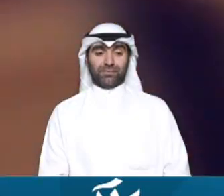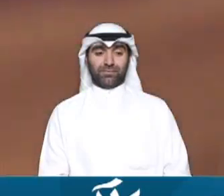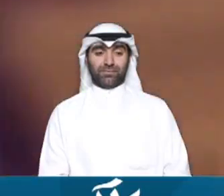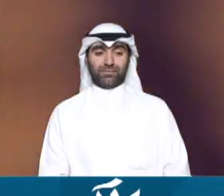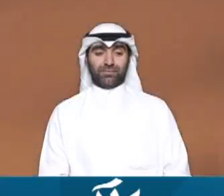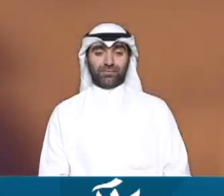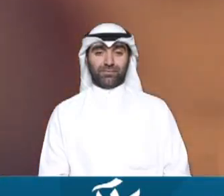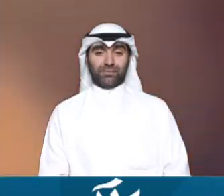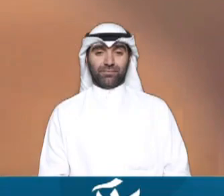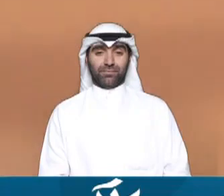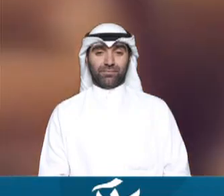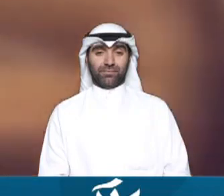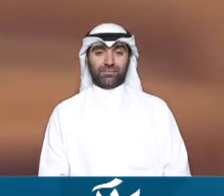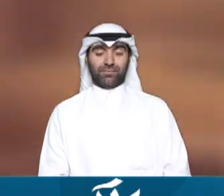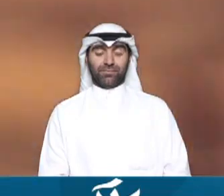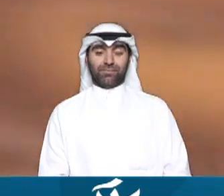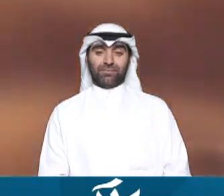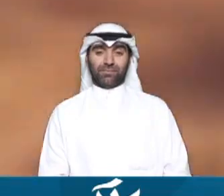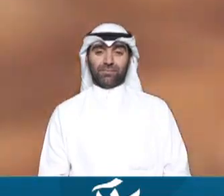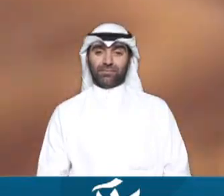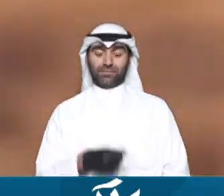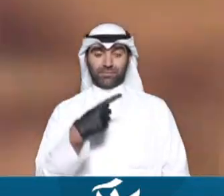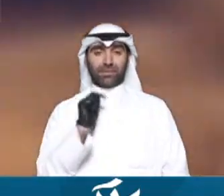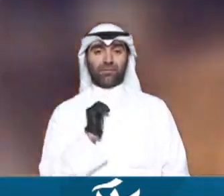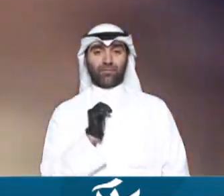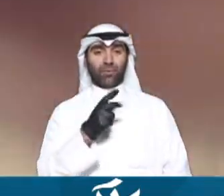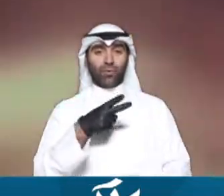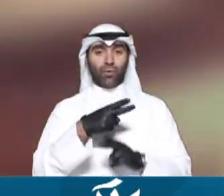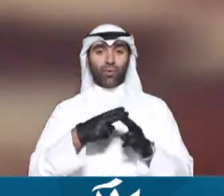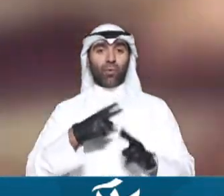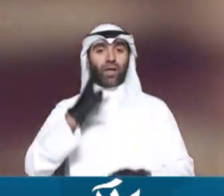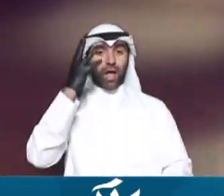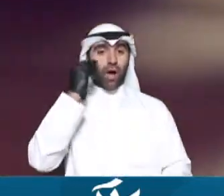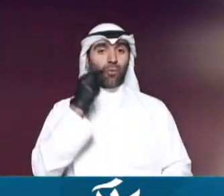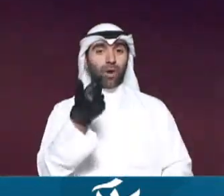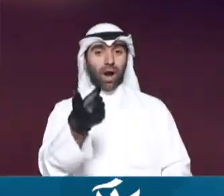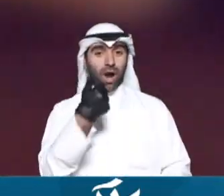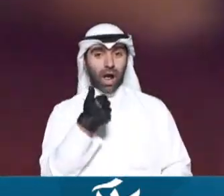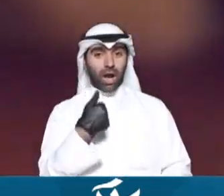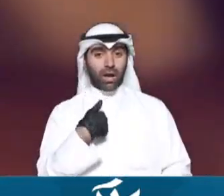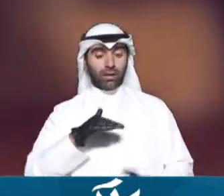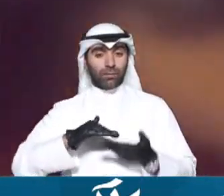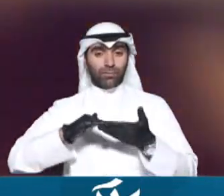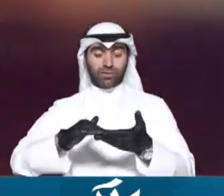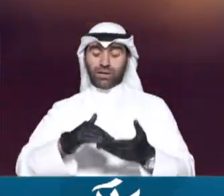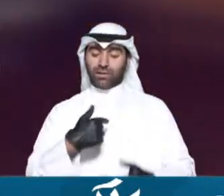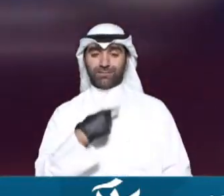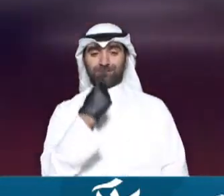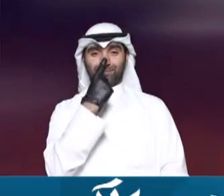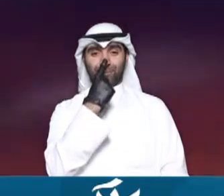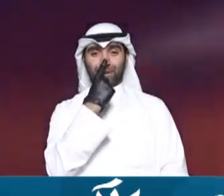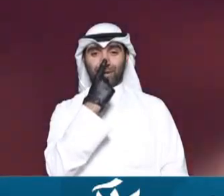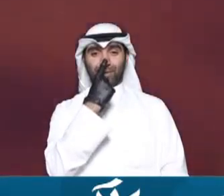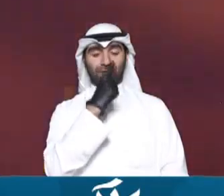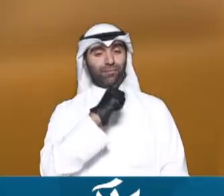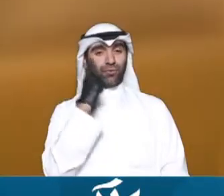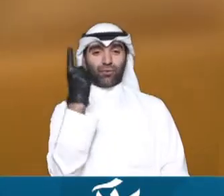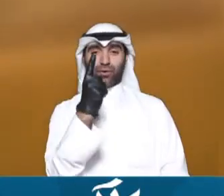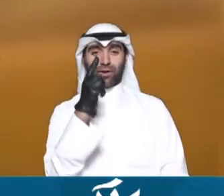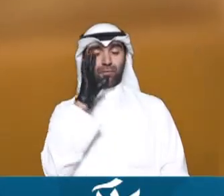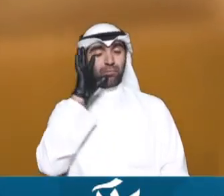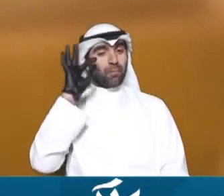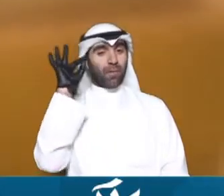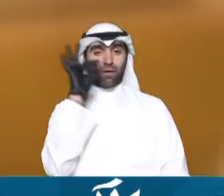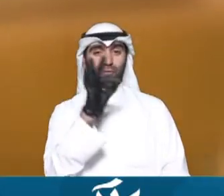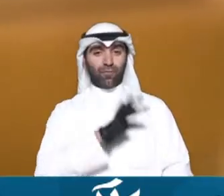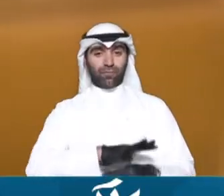ويحب. لما الكويت تحتاج كلنا بنكون خط الدفاع الأول، هكذا هم الكويتيون أصحاب فزعة.